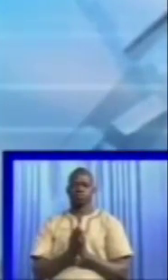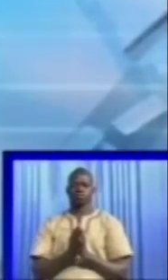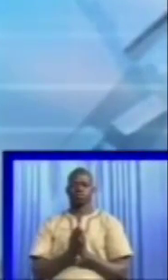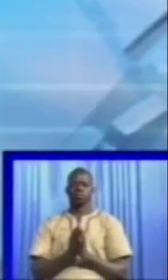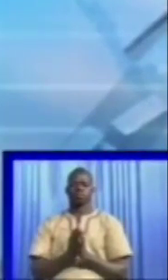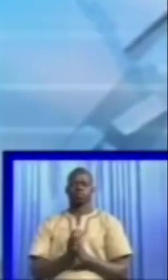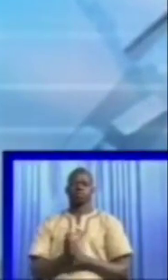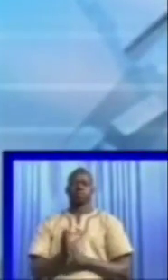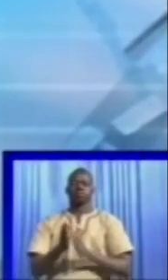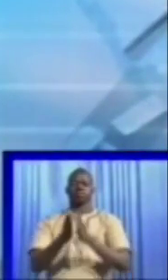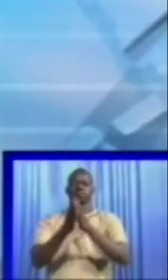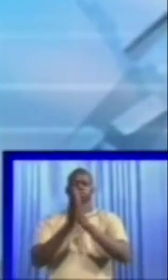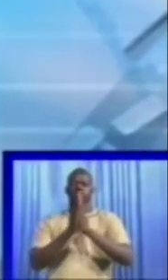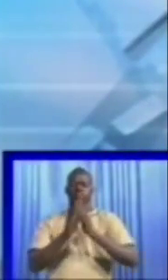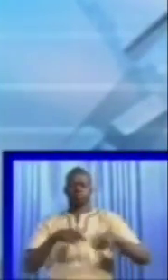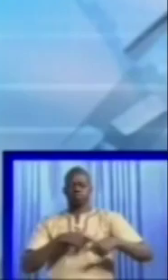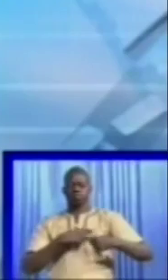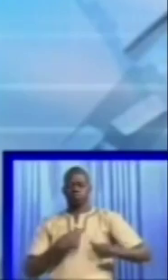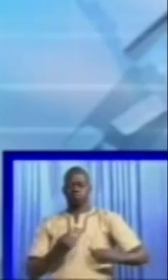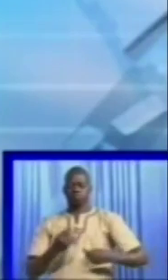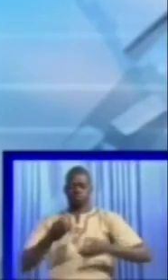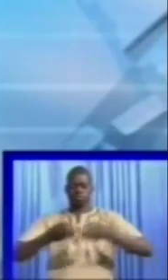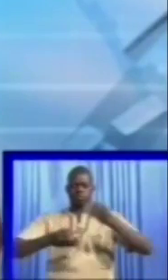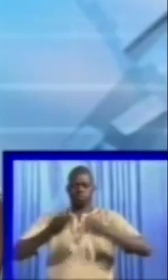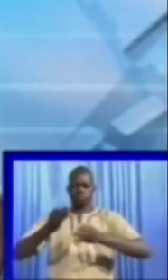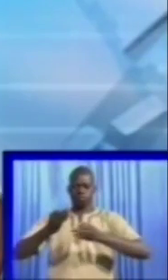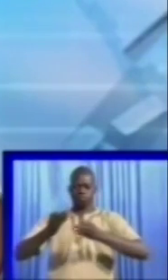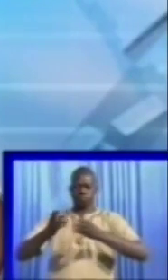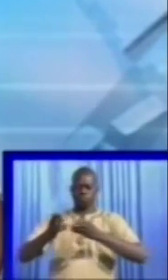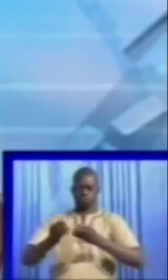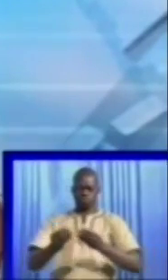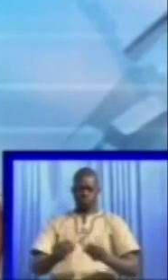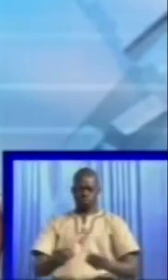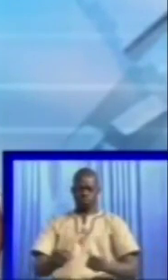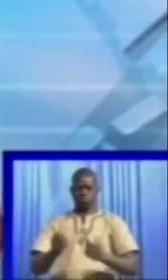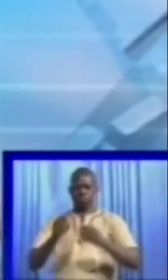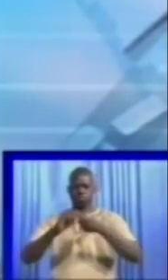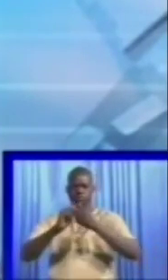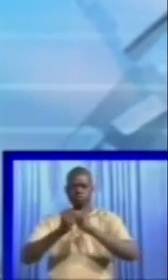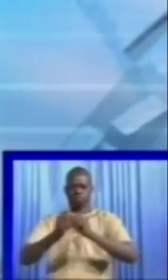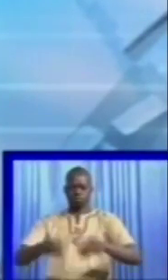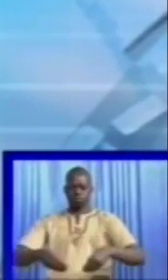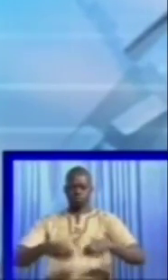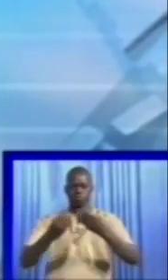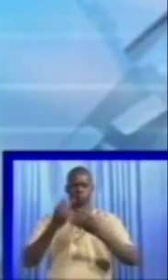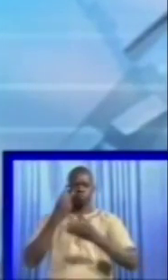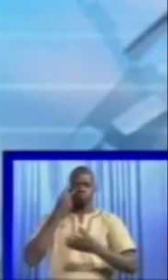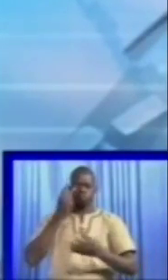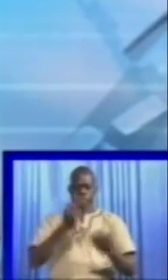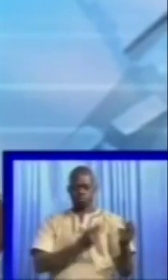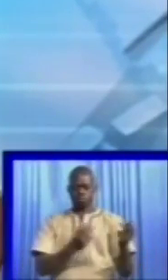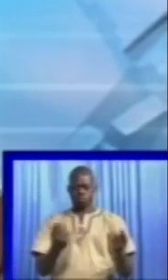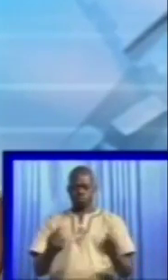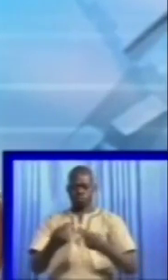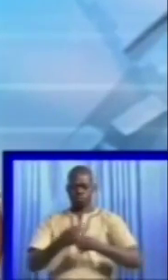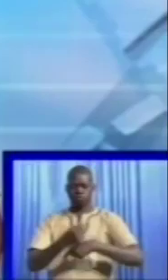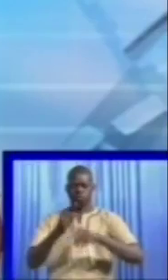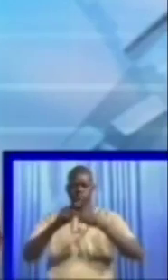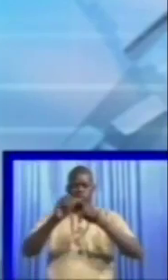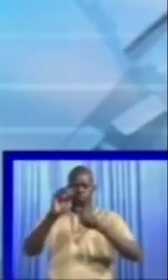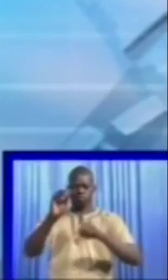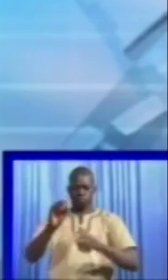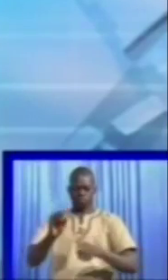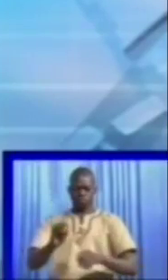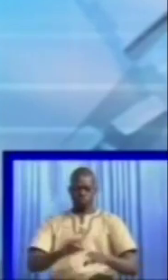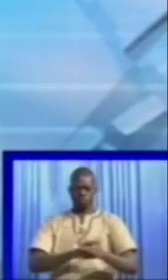La médiation au cœur de la justice dans le règlement des conflits, c'est ce qui a été donné à voir pendant 3 jours à Ouagadougou